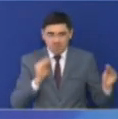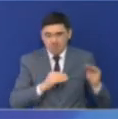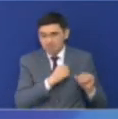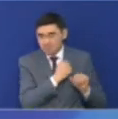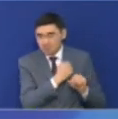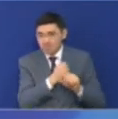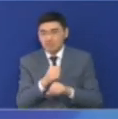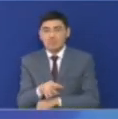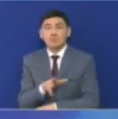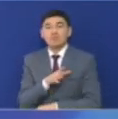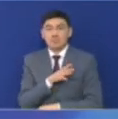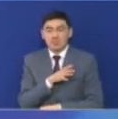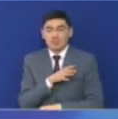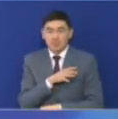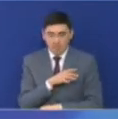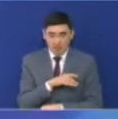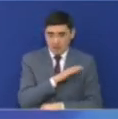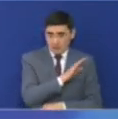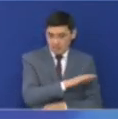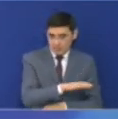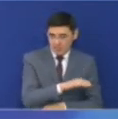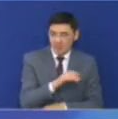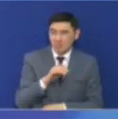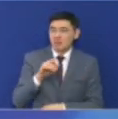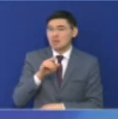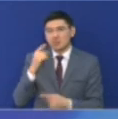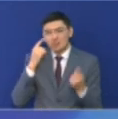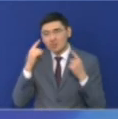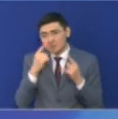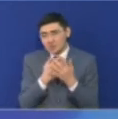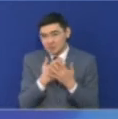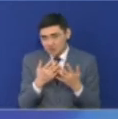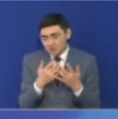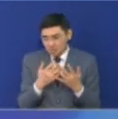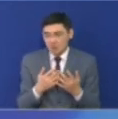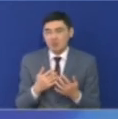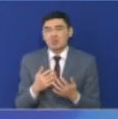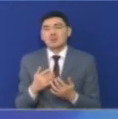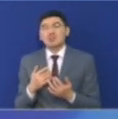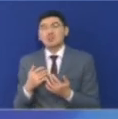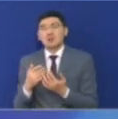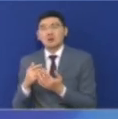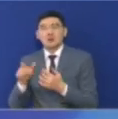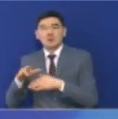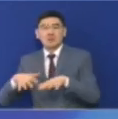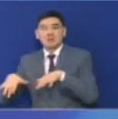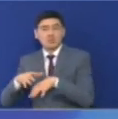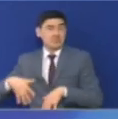из сбросовых материалов. Ребят в их экологических инициативах активно поддержали представители